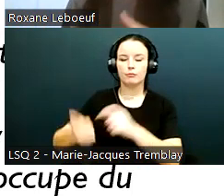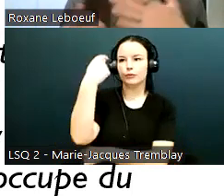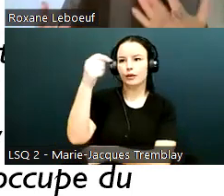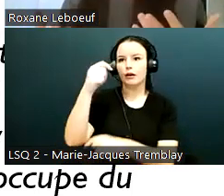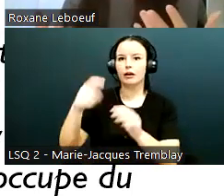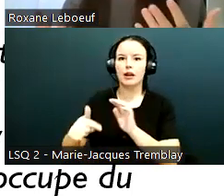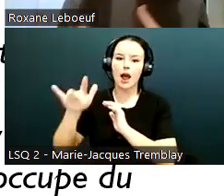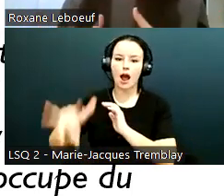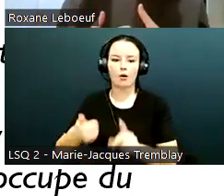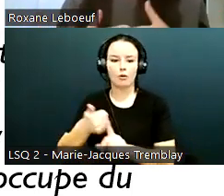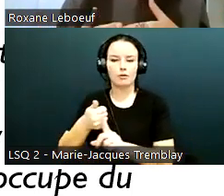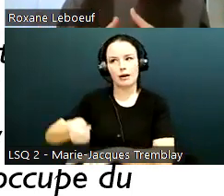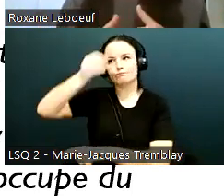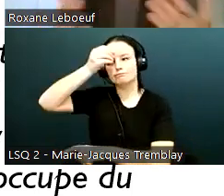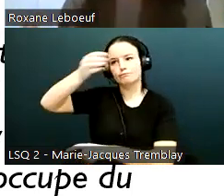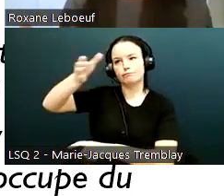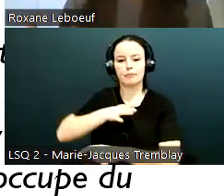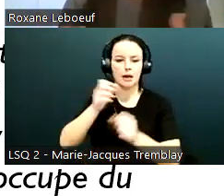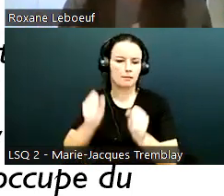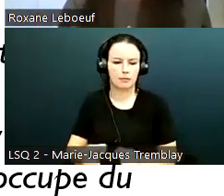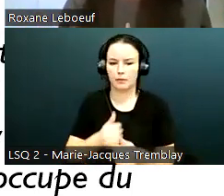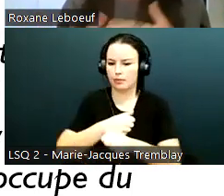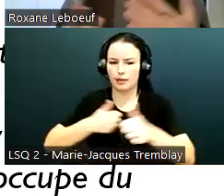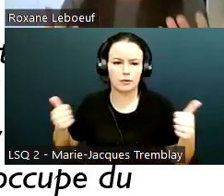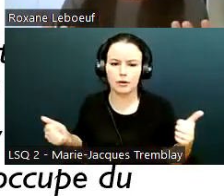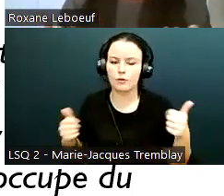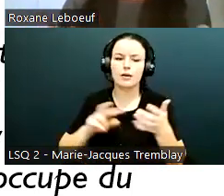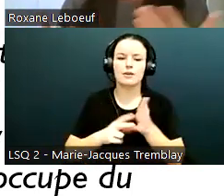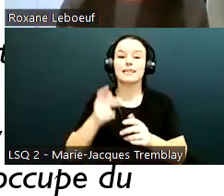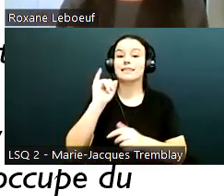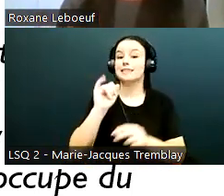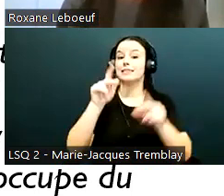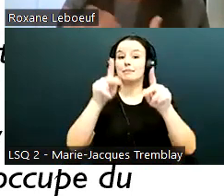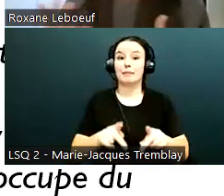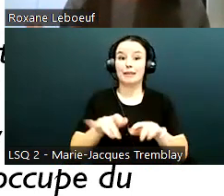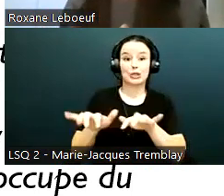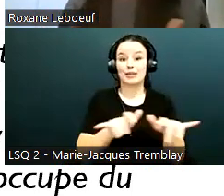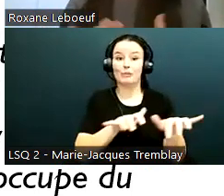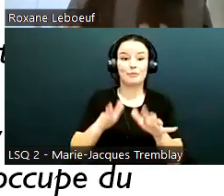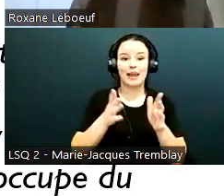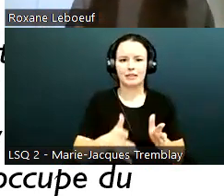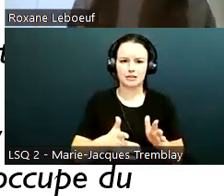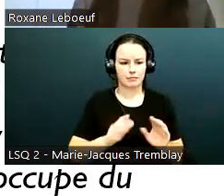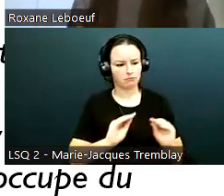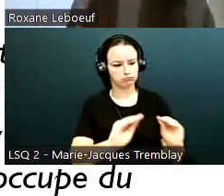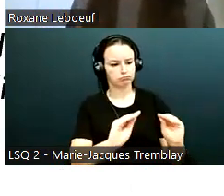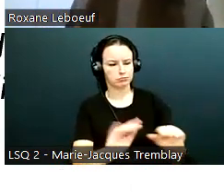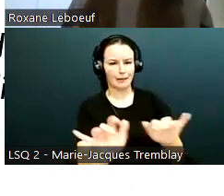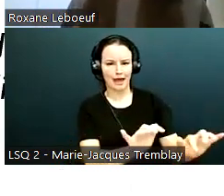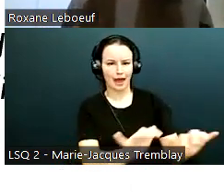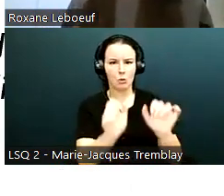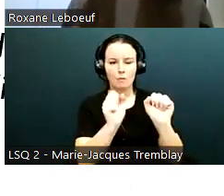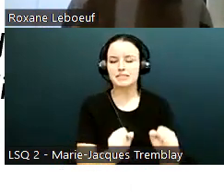pairs, mais ça peut être de différentes natures, donc des pianistes qui vont donner des cours de piano, etc. Donc, ça pouvait prendre